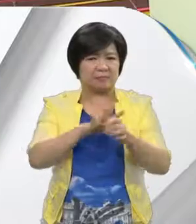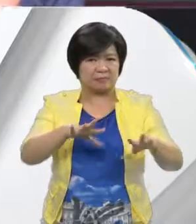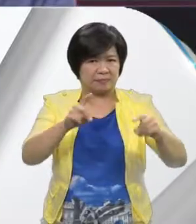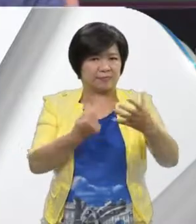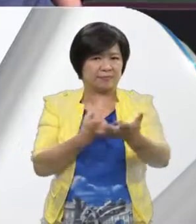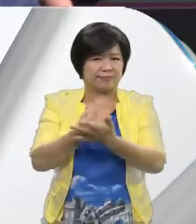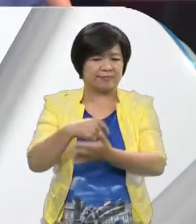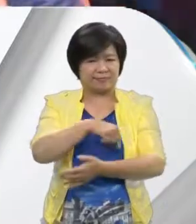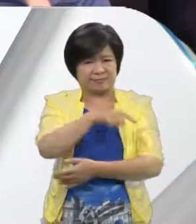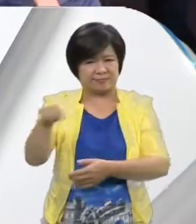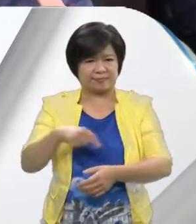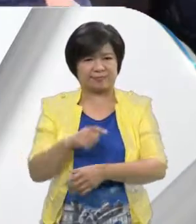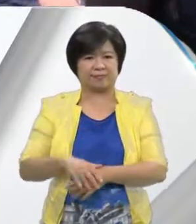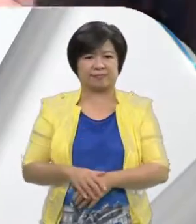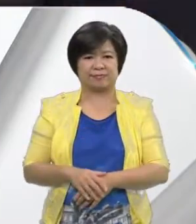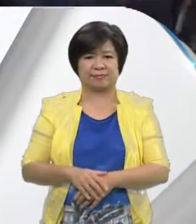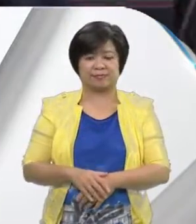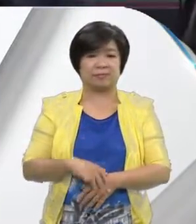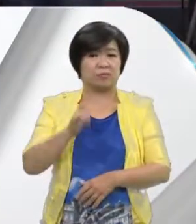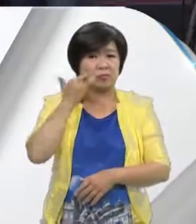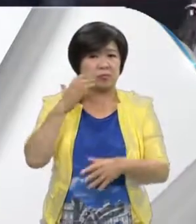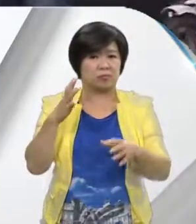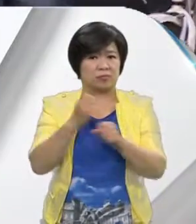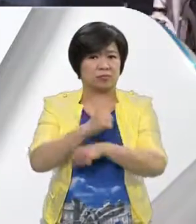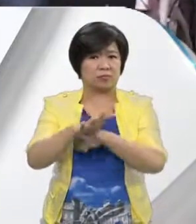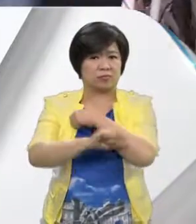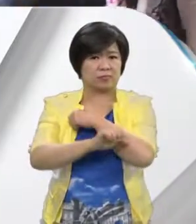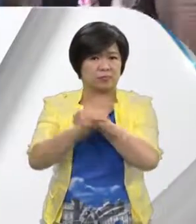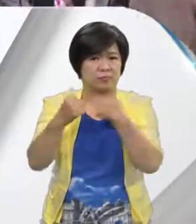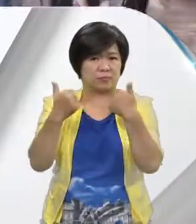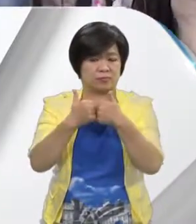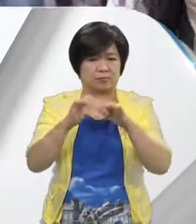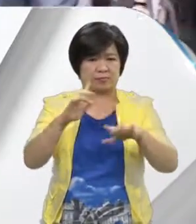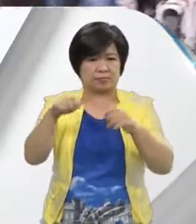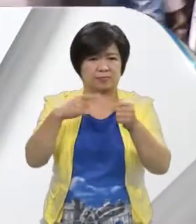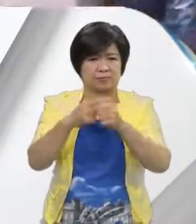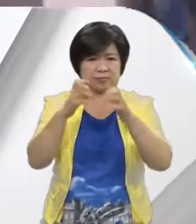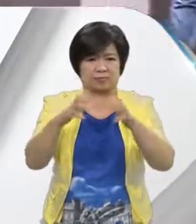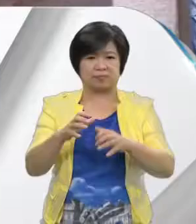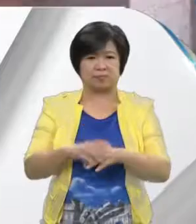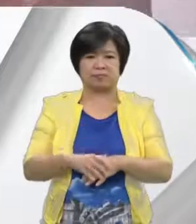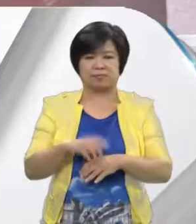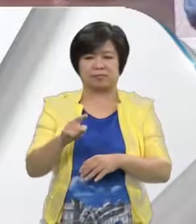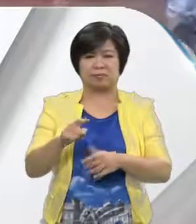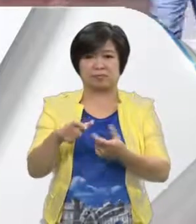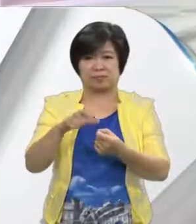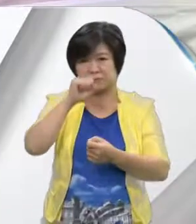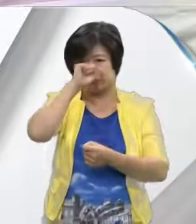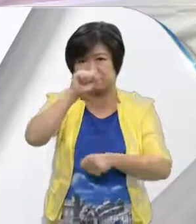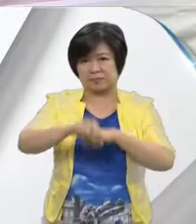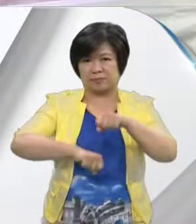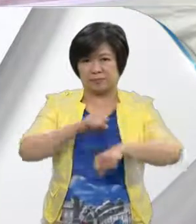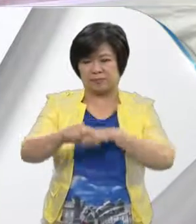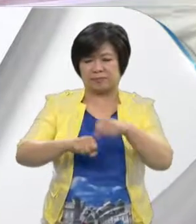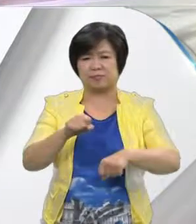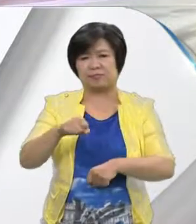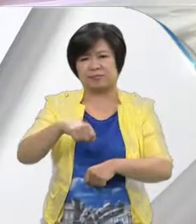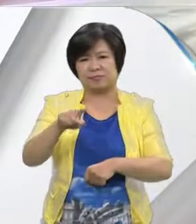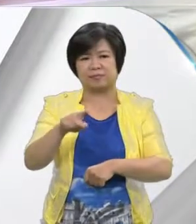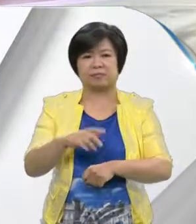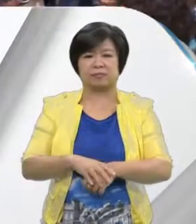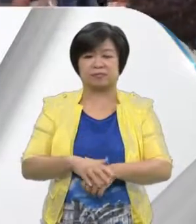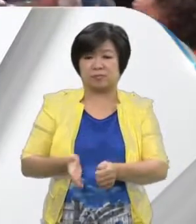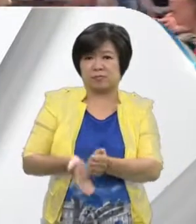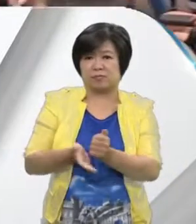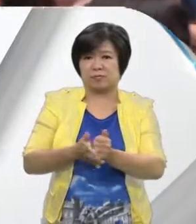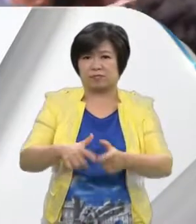们。 十千亿基金会在今年初举办的全国十千亿公益慈航茶发通，希望做得鼓励也着成